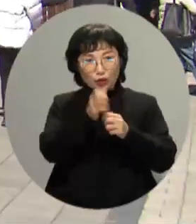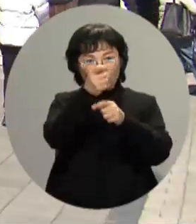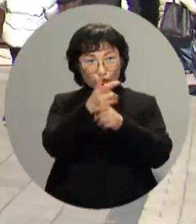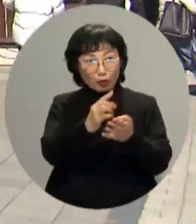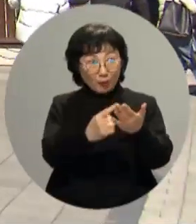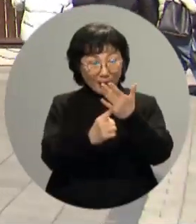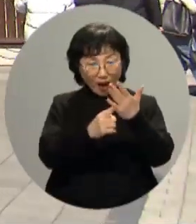덧붙였습니다